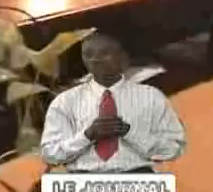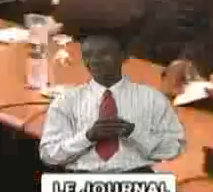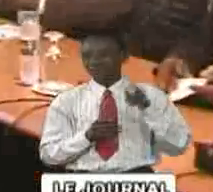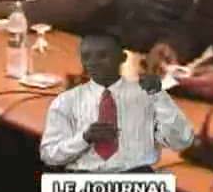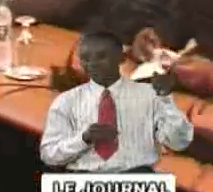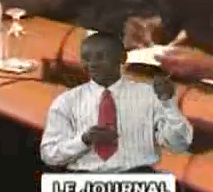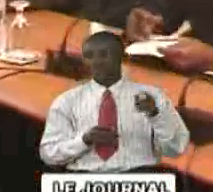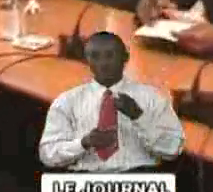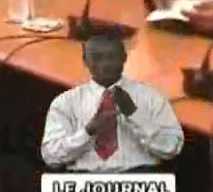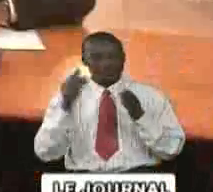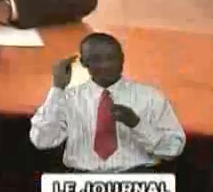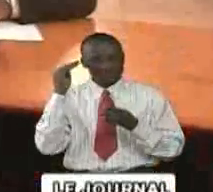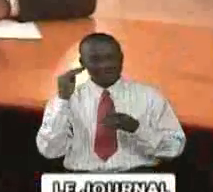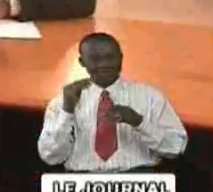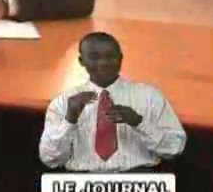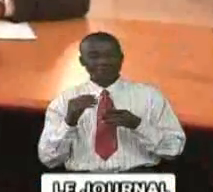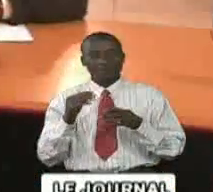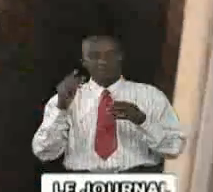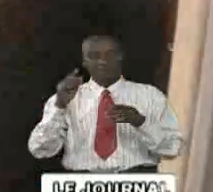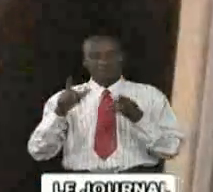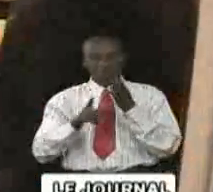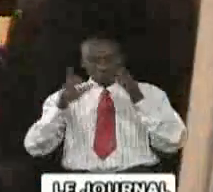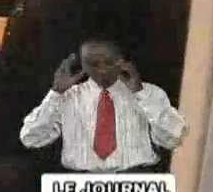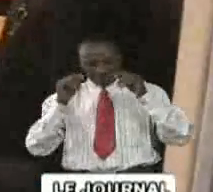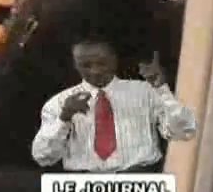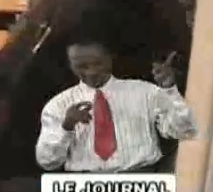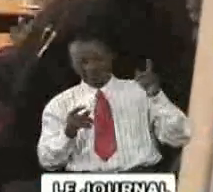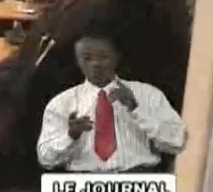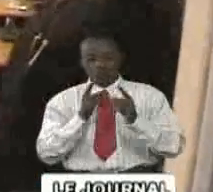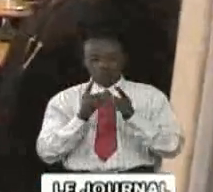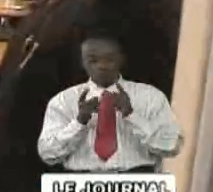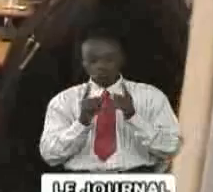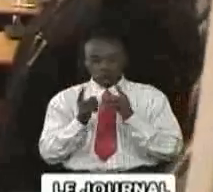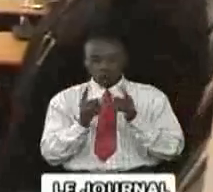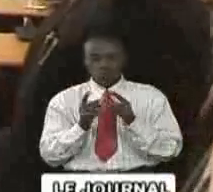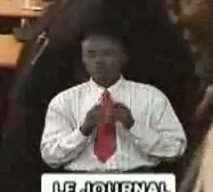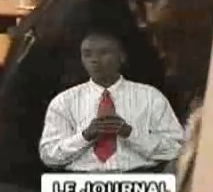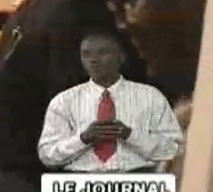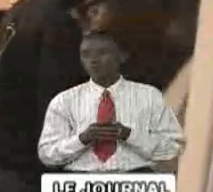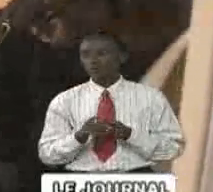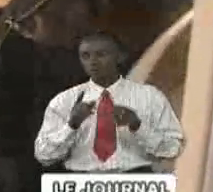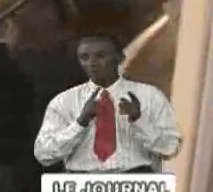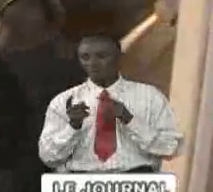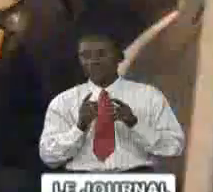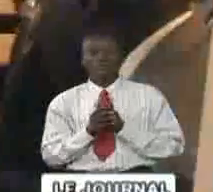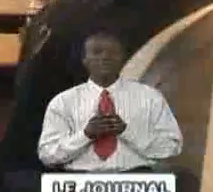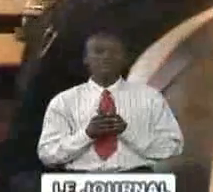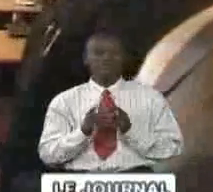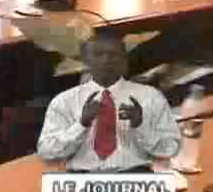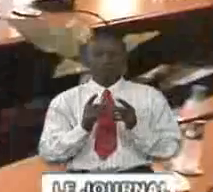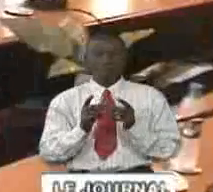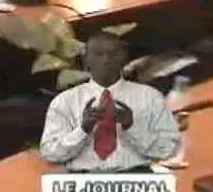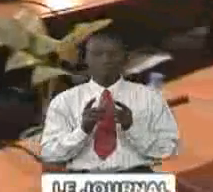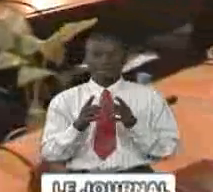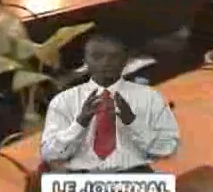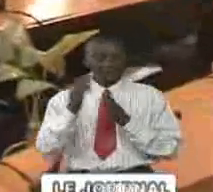Augusto. Le vice-ministre Tunda a, au cours de la séance de travail, exposé de façon succincte les motifs de la visite de la délégation congolaise en terre